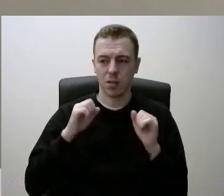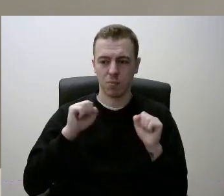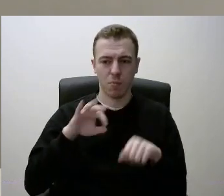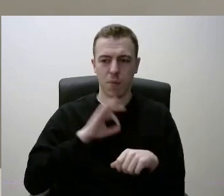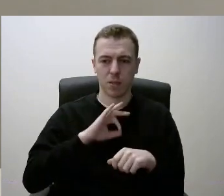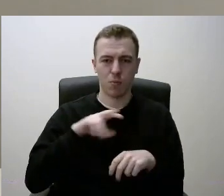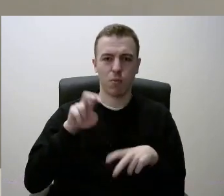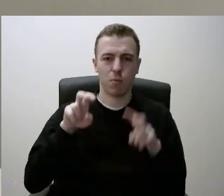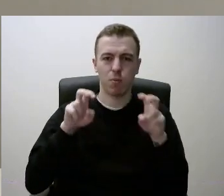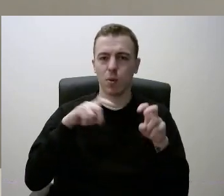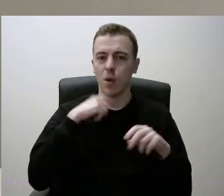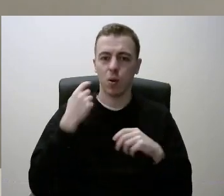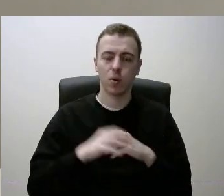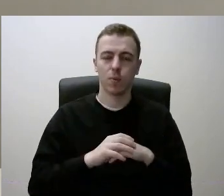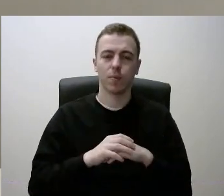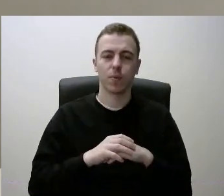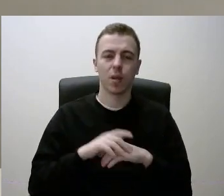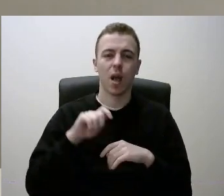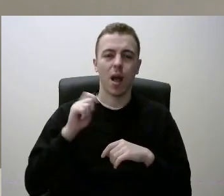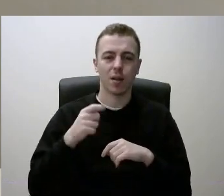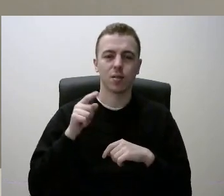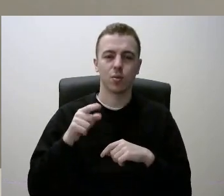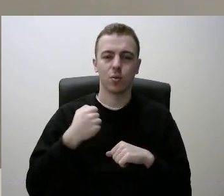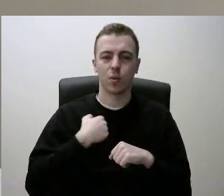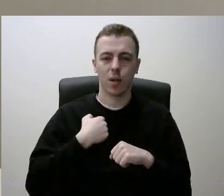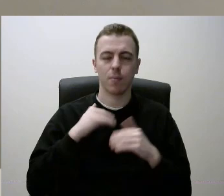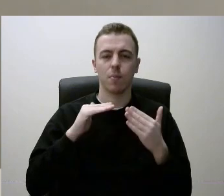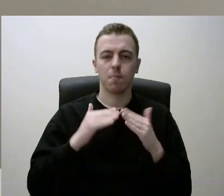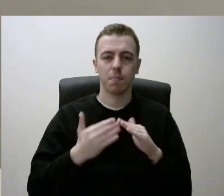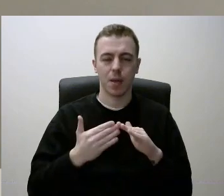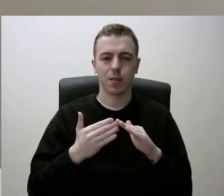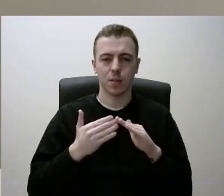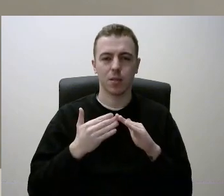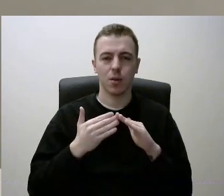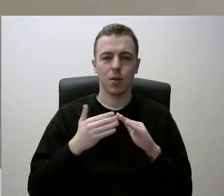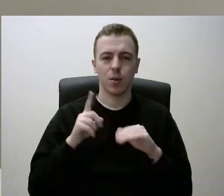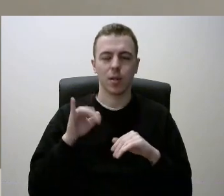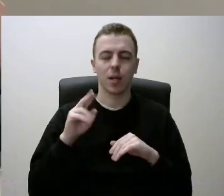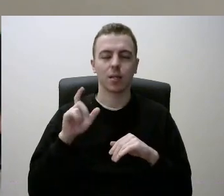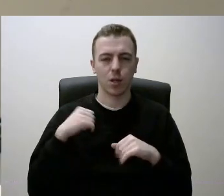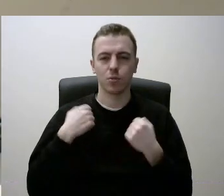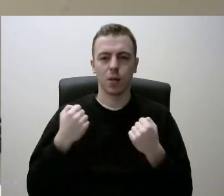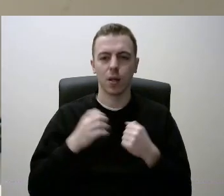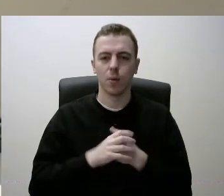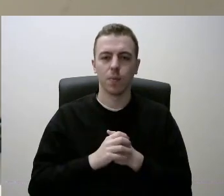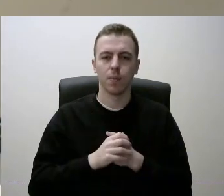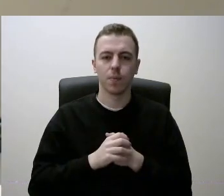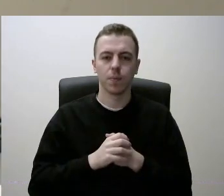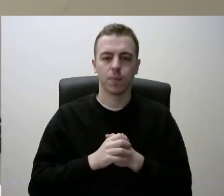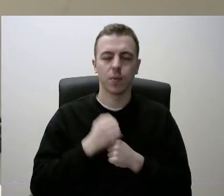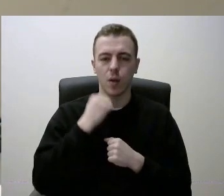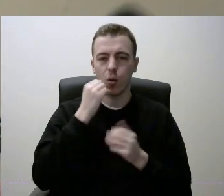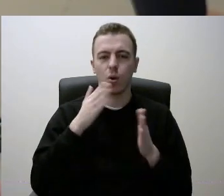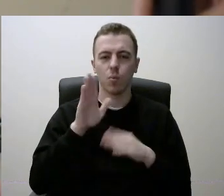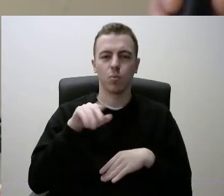Be bejonės, akcijų turėjimą miesto uosto direkcijoje labai palaikau. Dėkuoju, Saulius